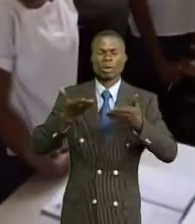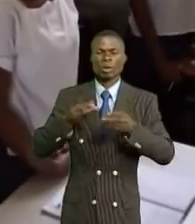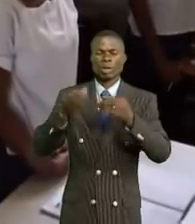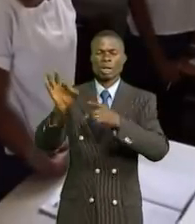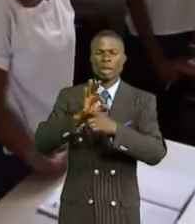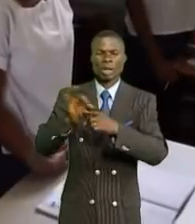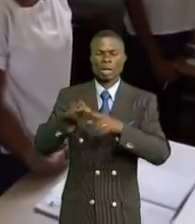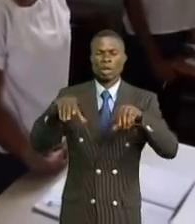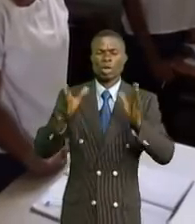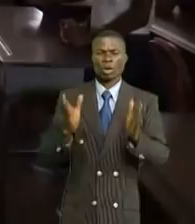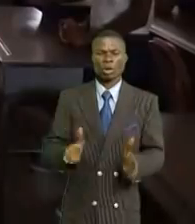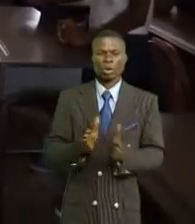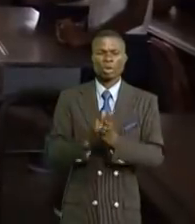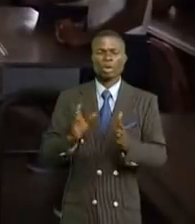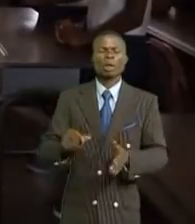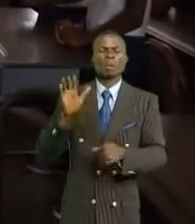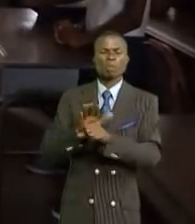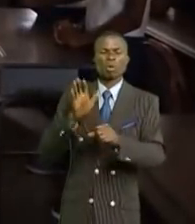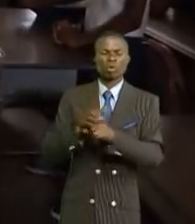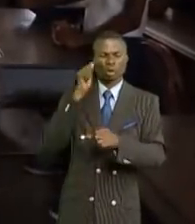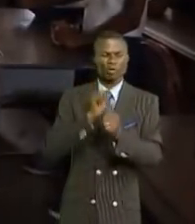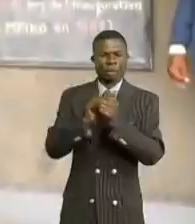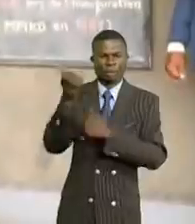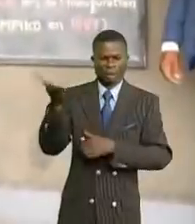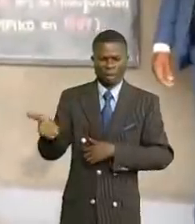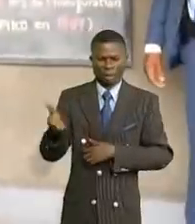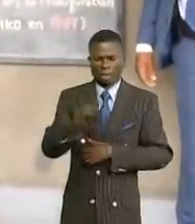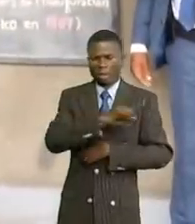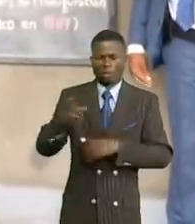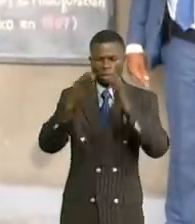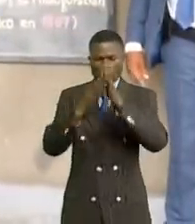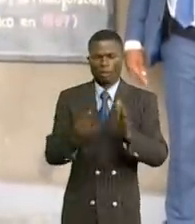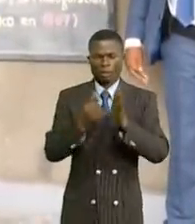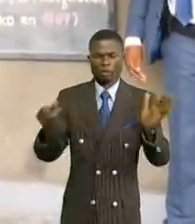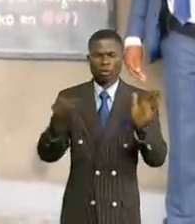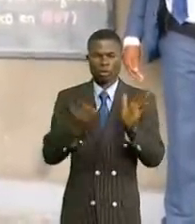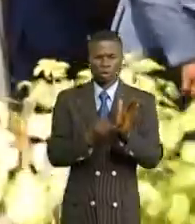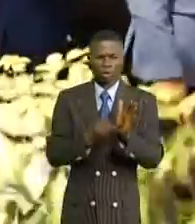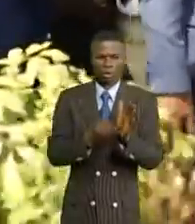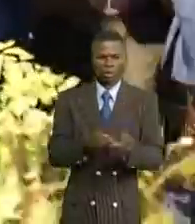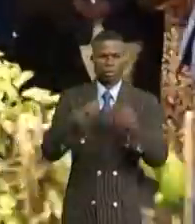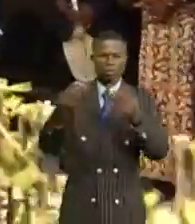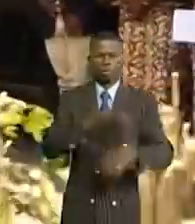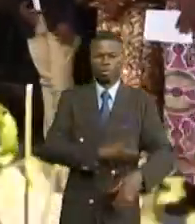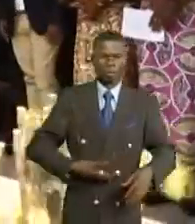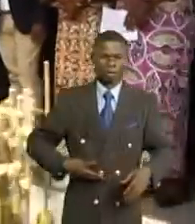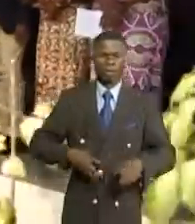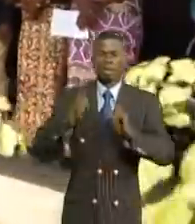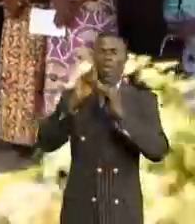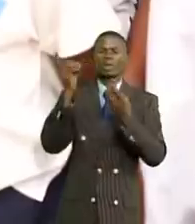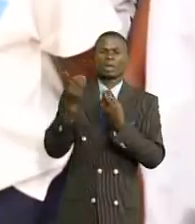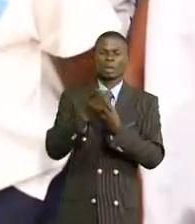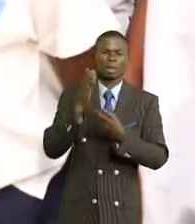congolais génération après génération en 1967 elle ouvre le lycée diocésain marie thérèse